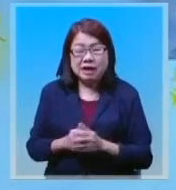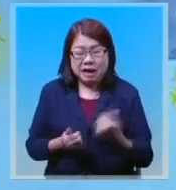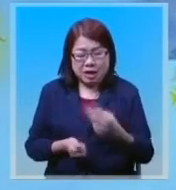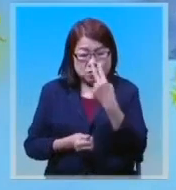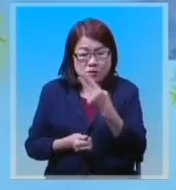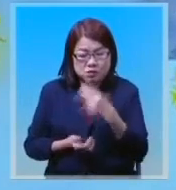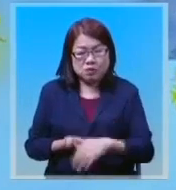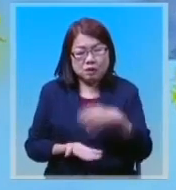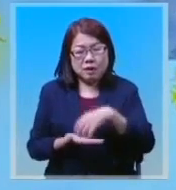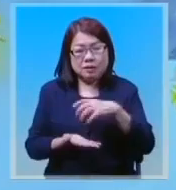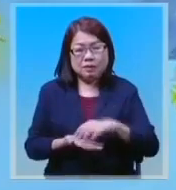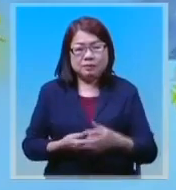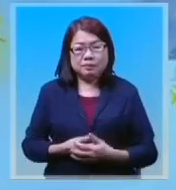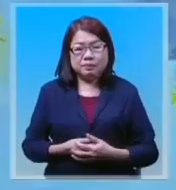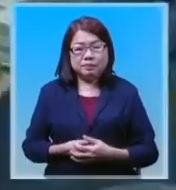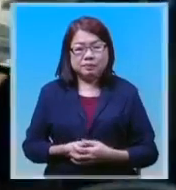ณพัศนันท์ช่างคิดครับ